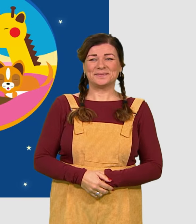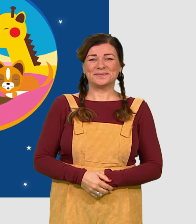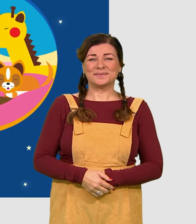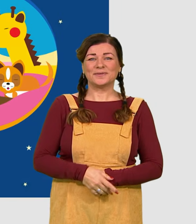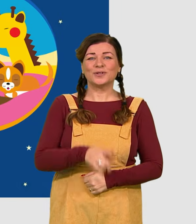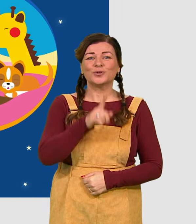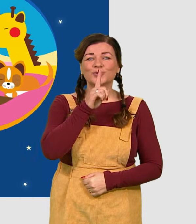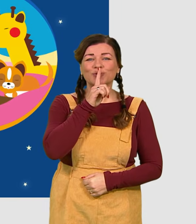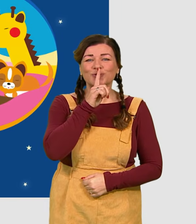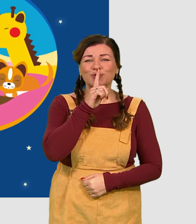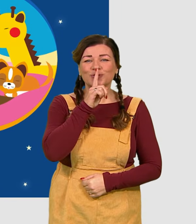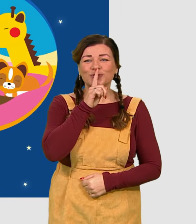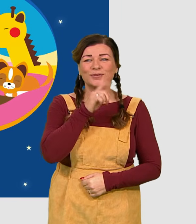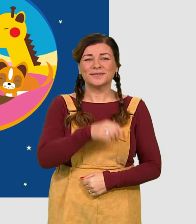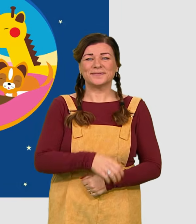cyw.